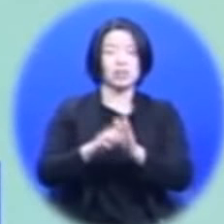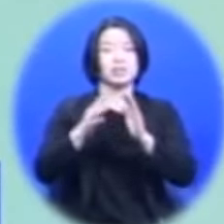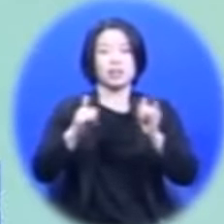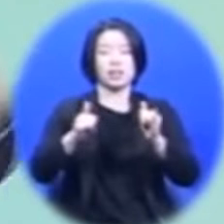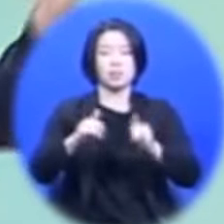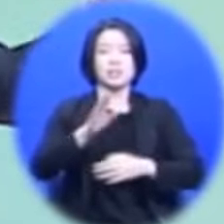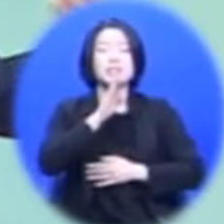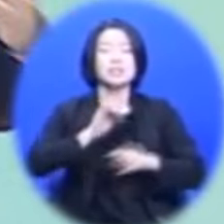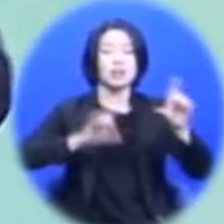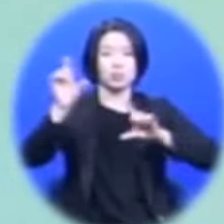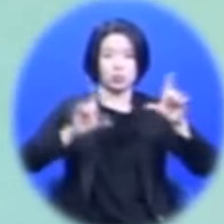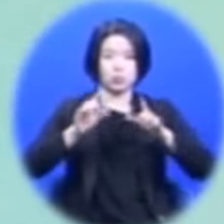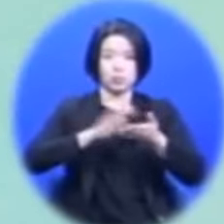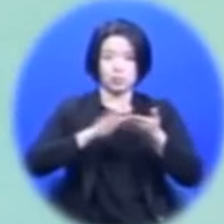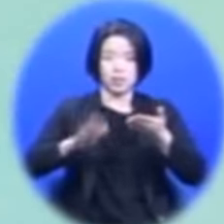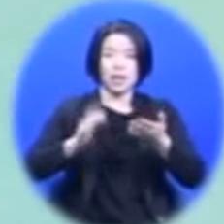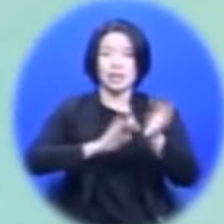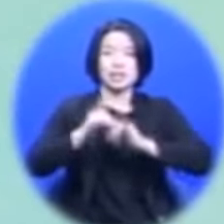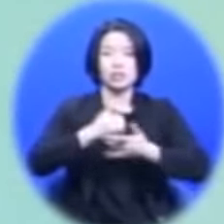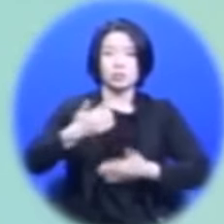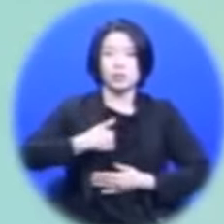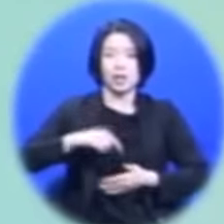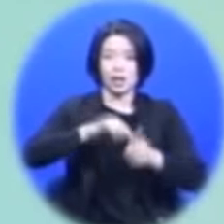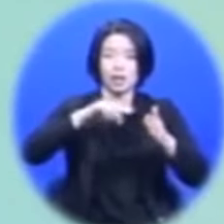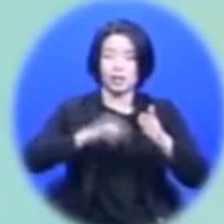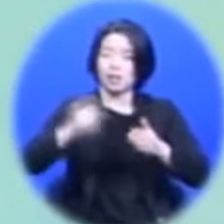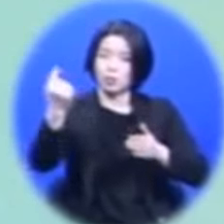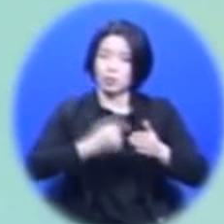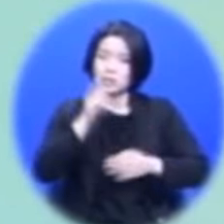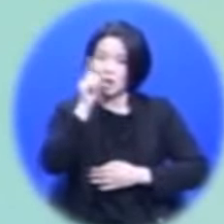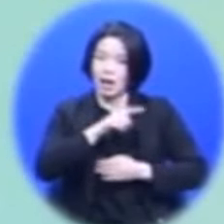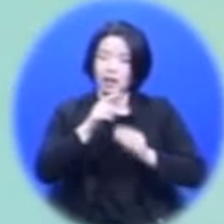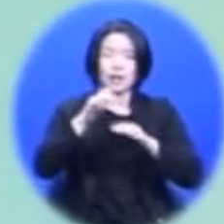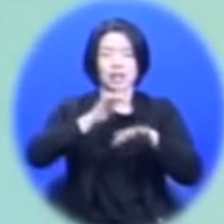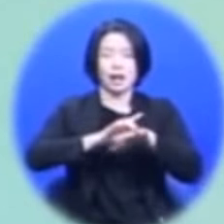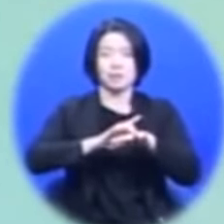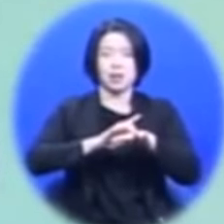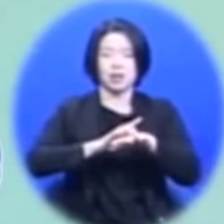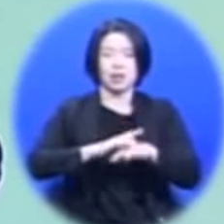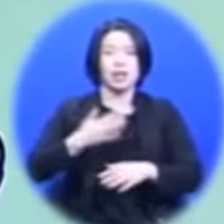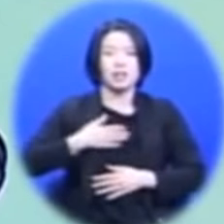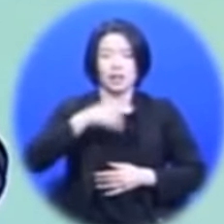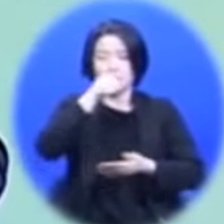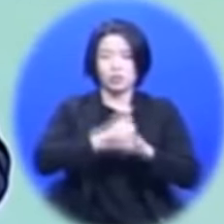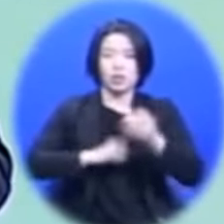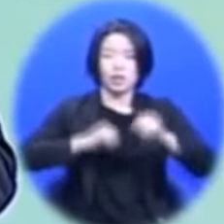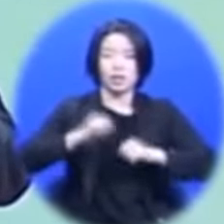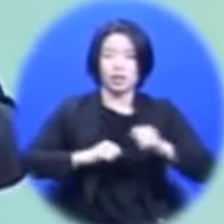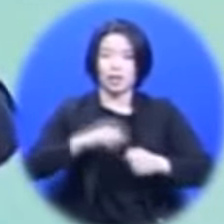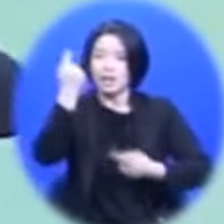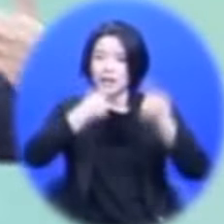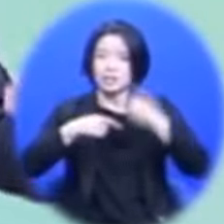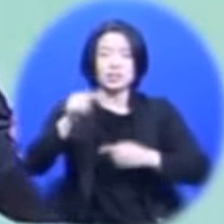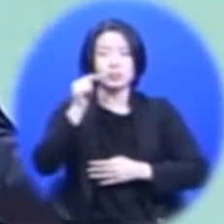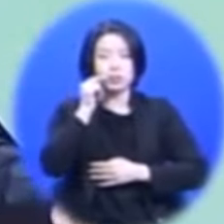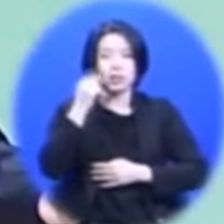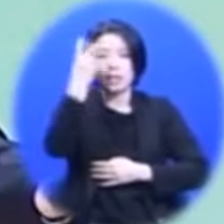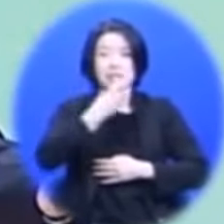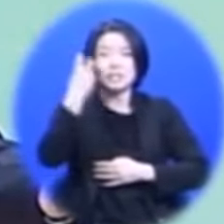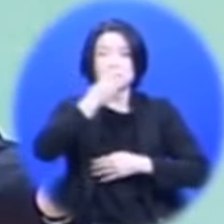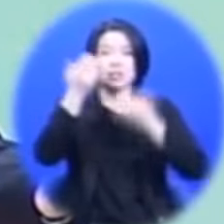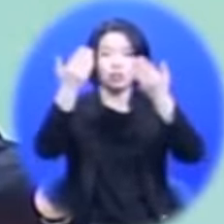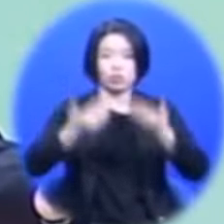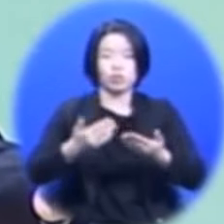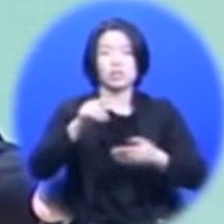실상입니다. 예수님이 내 안에 오셔서 악한 악마가 나를 죄짓도록, 나를 해치지 못하게